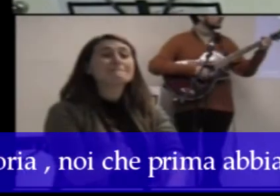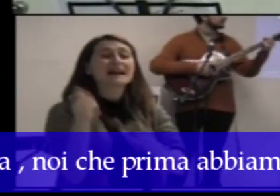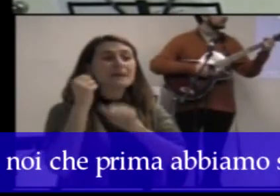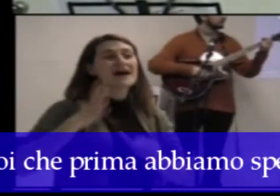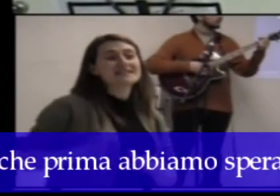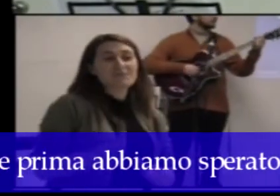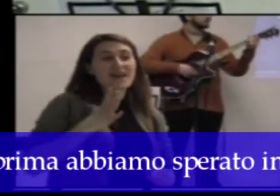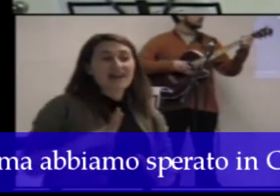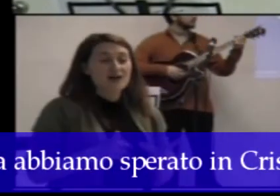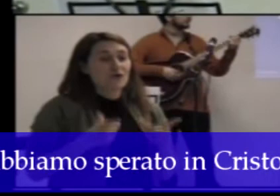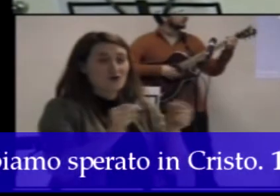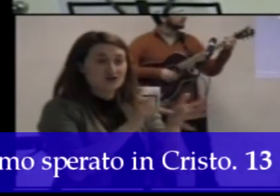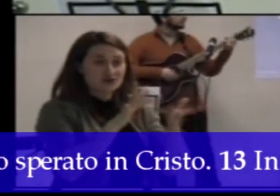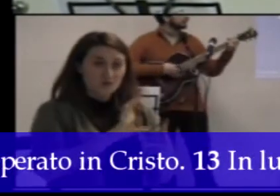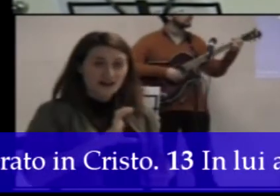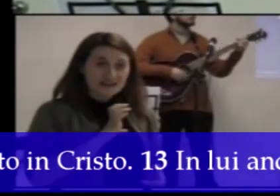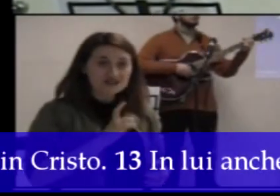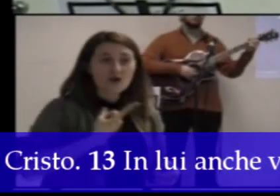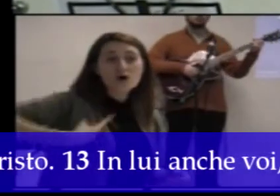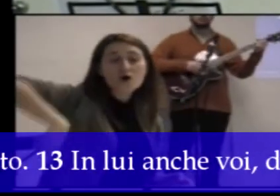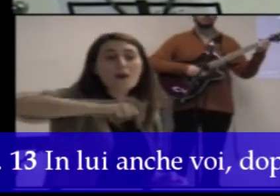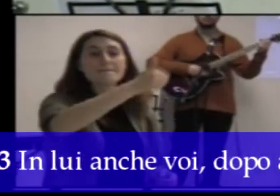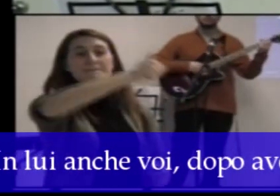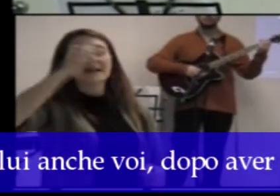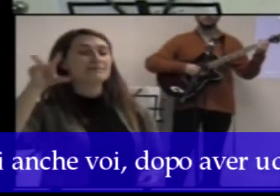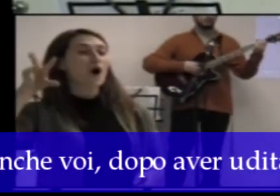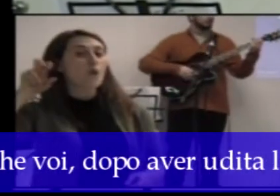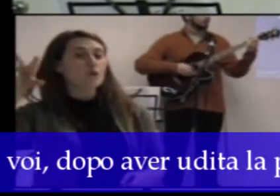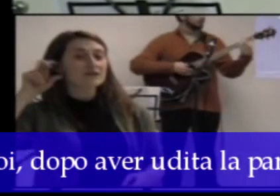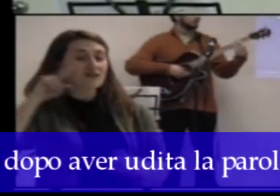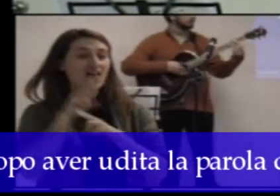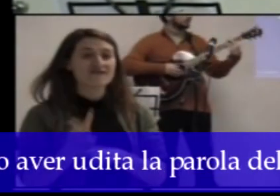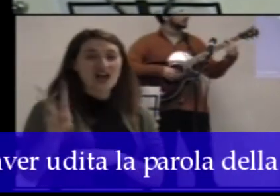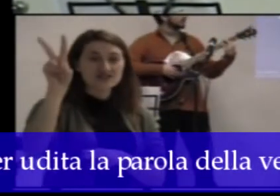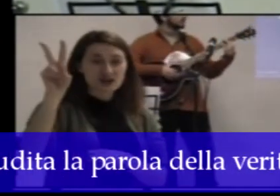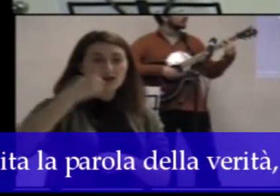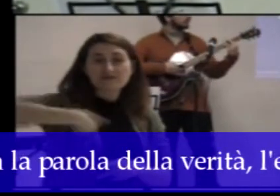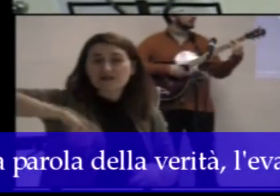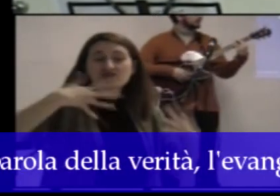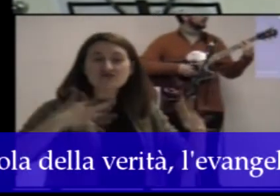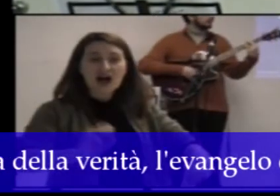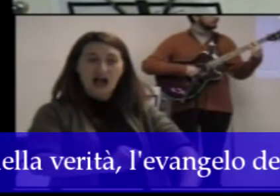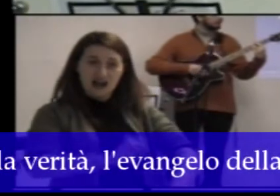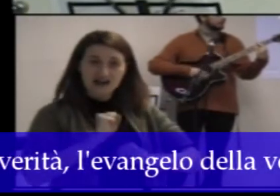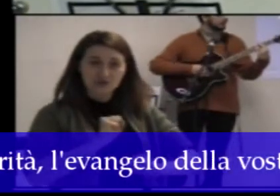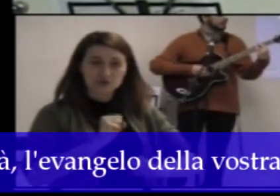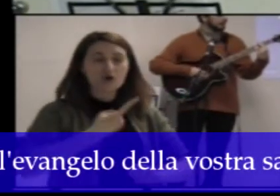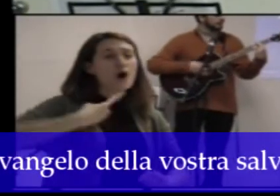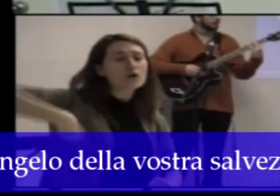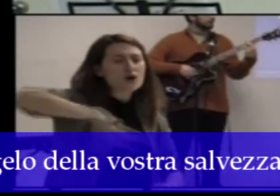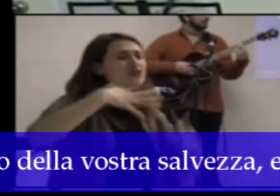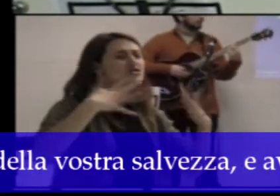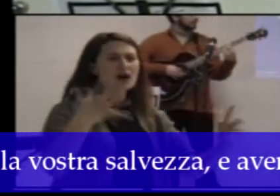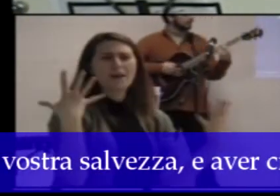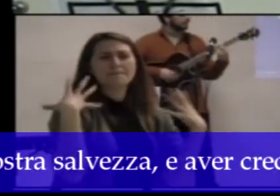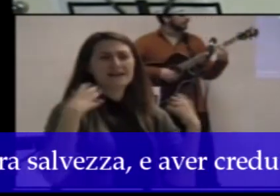voi, dopo aver udita la parola della verità, l'Evangelo della vostra salvezza, ed aver in Lui creduto, siete stati sigillati con